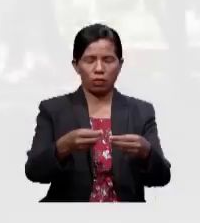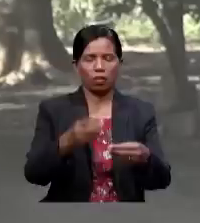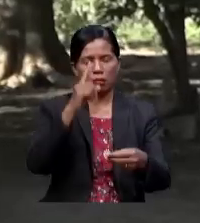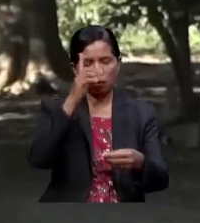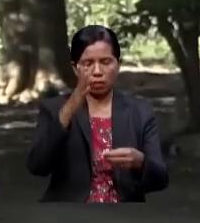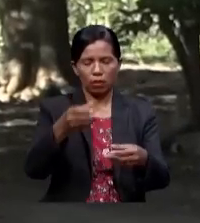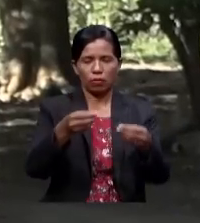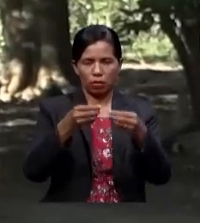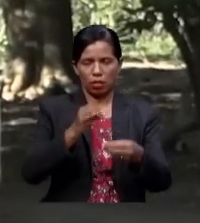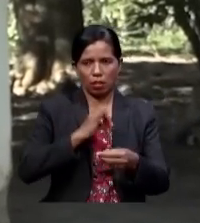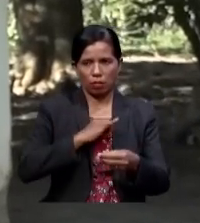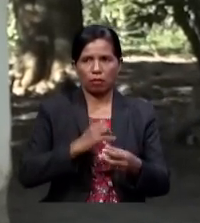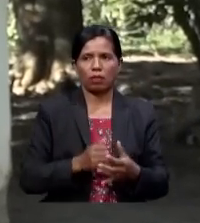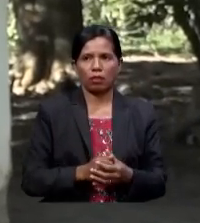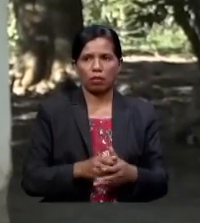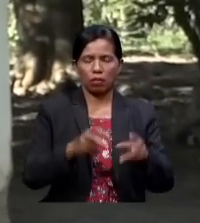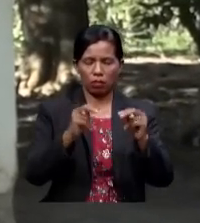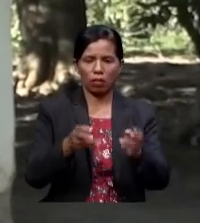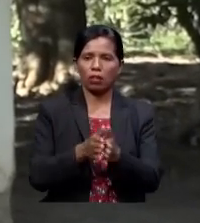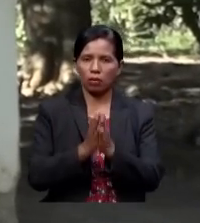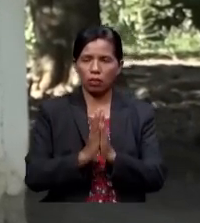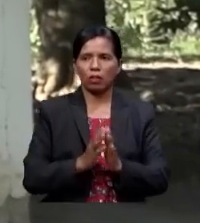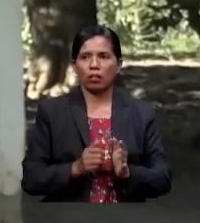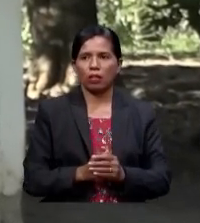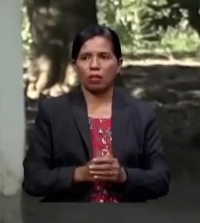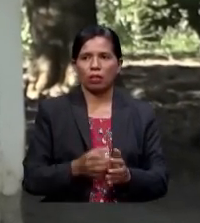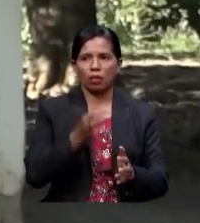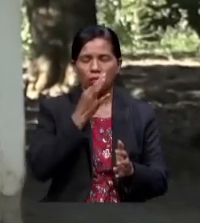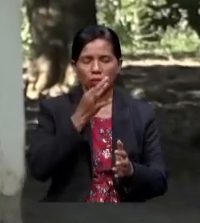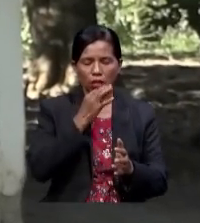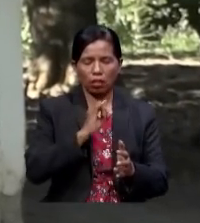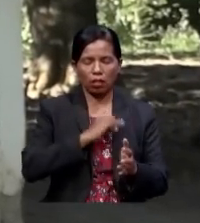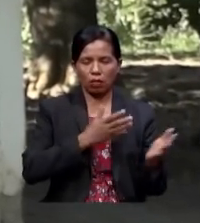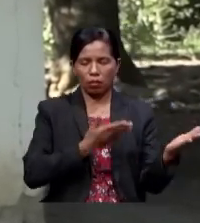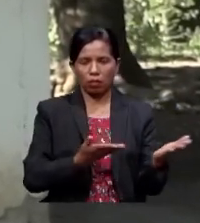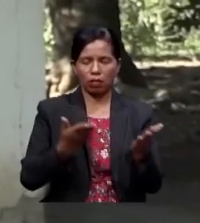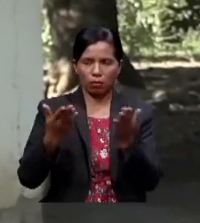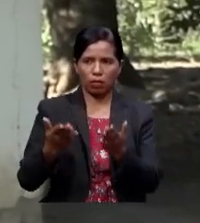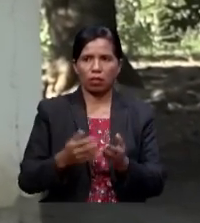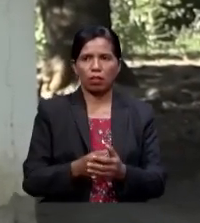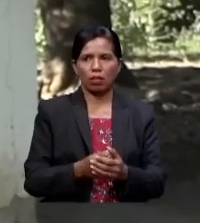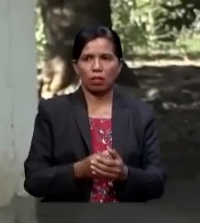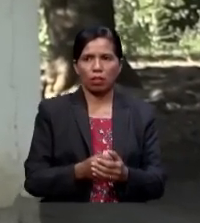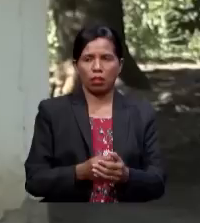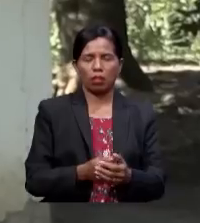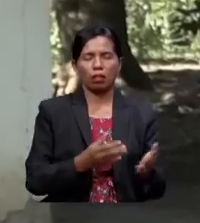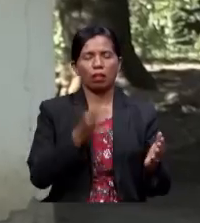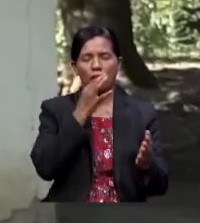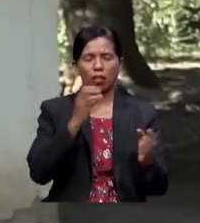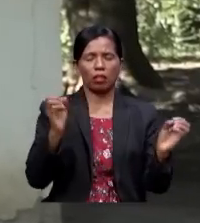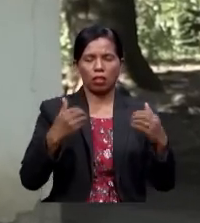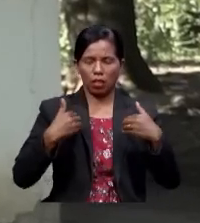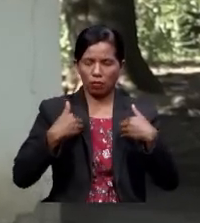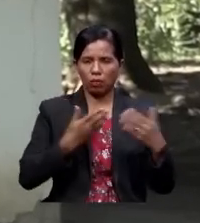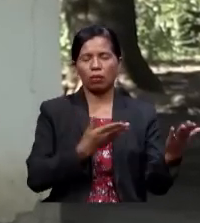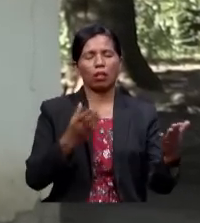maknede. Be, mana yang tuh ini husu? Oh, hang halur mai. Maknede, hang halur mai sani sani.